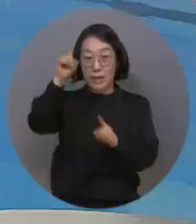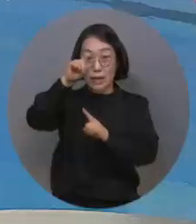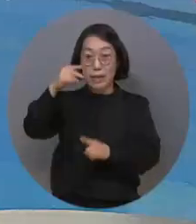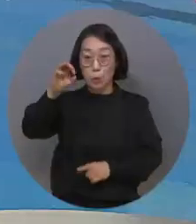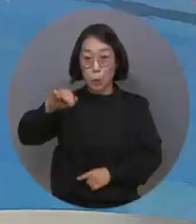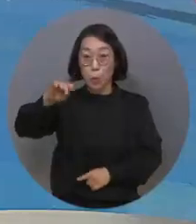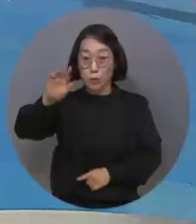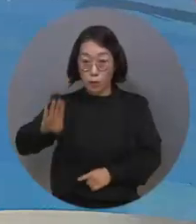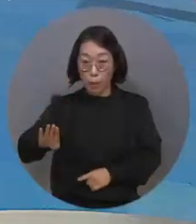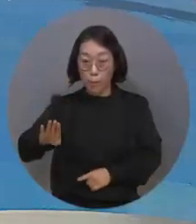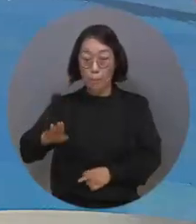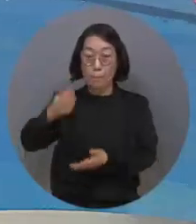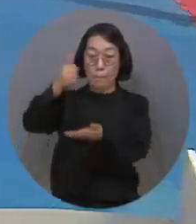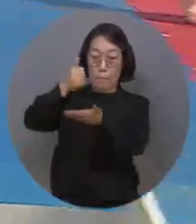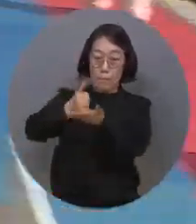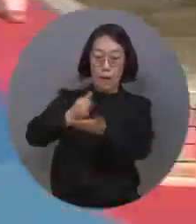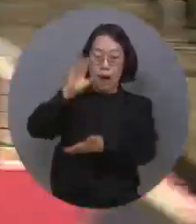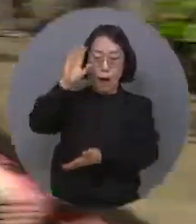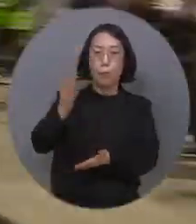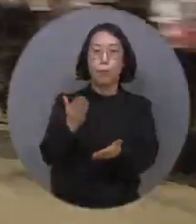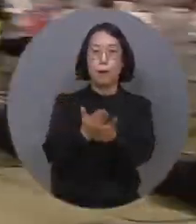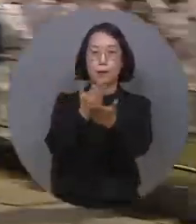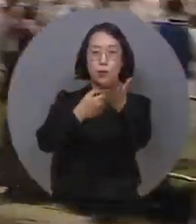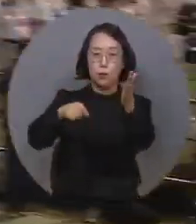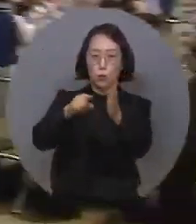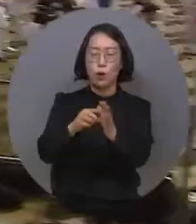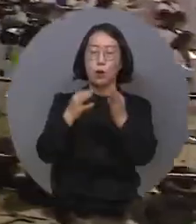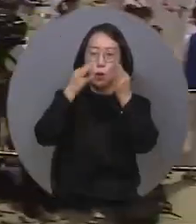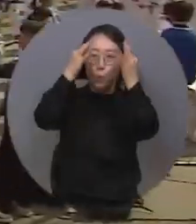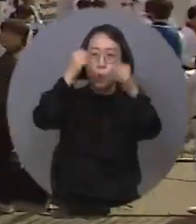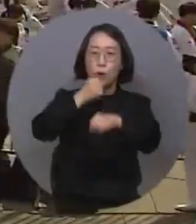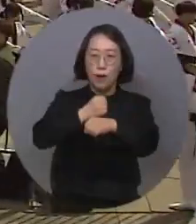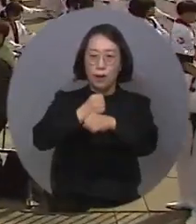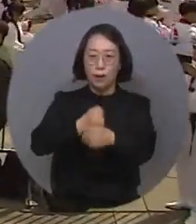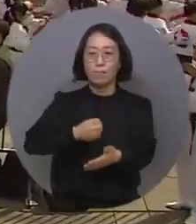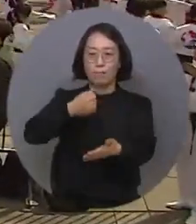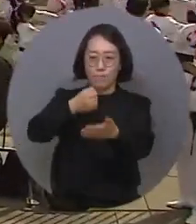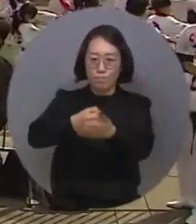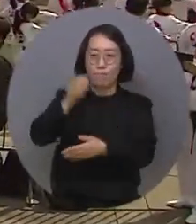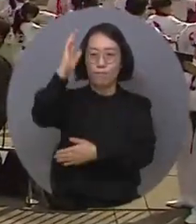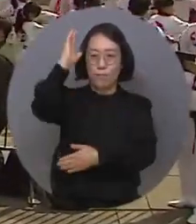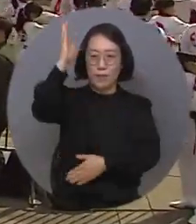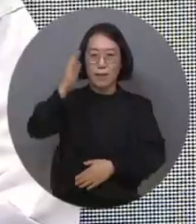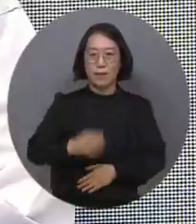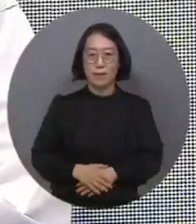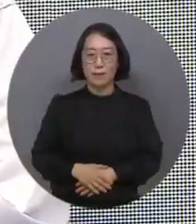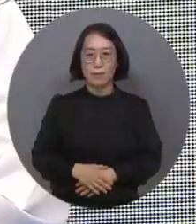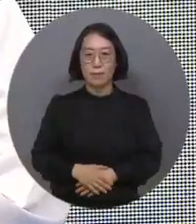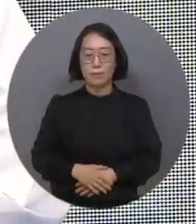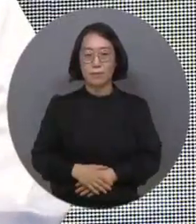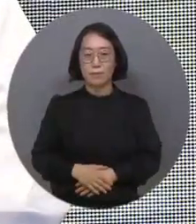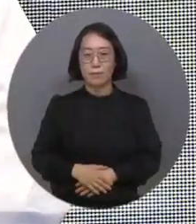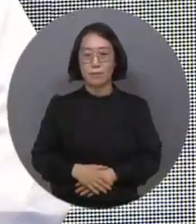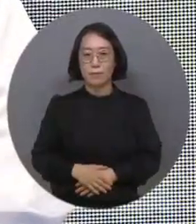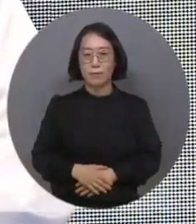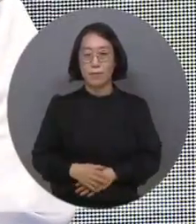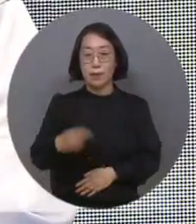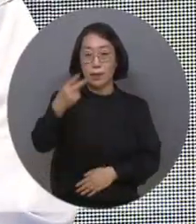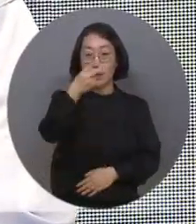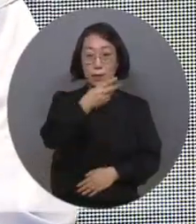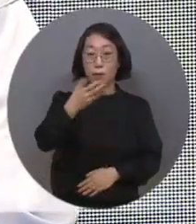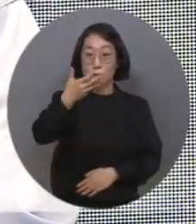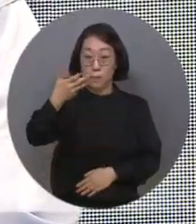국기원장은 앞으로도 태권도 발전을 위해 최선을 다하겠다는 포부를 밝혔습니다. 드디어